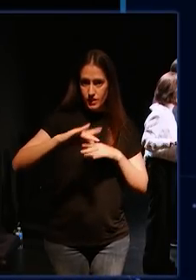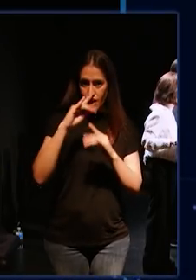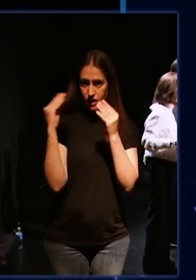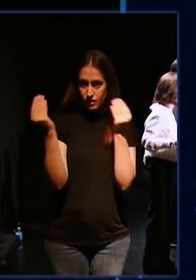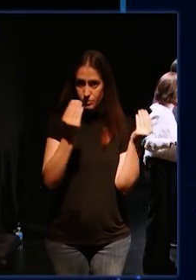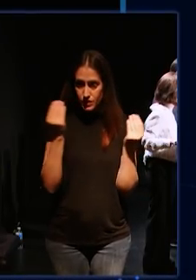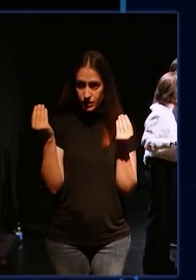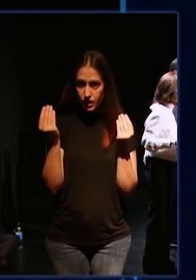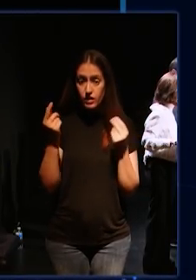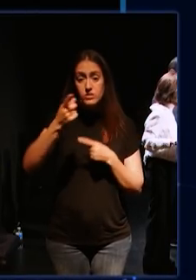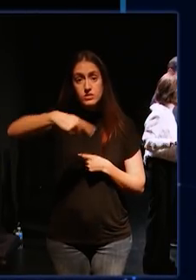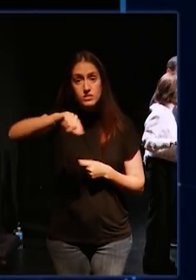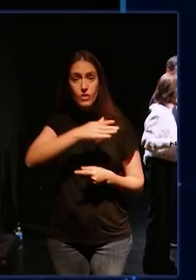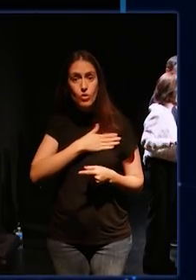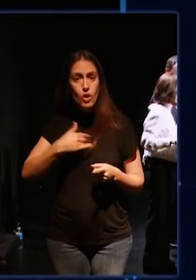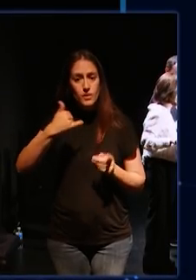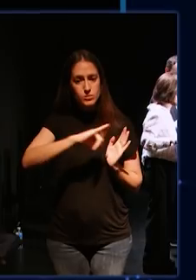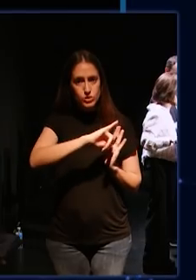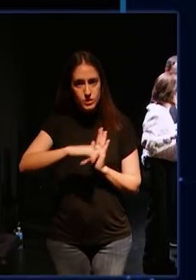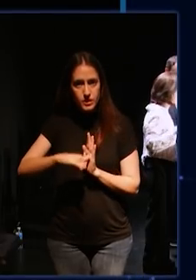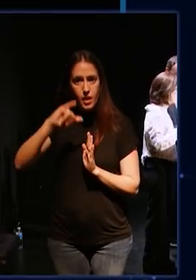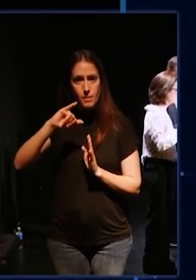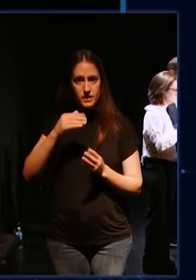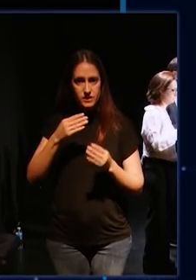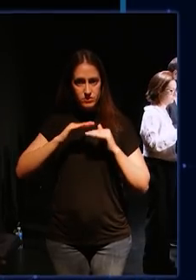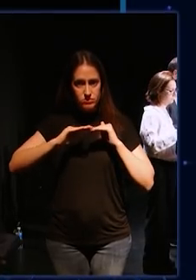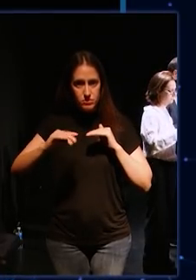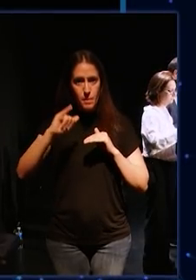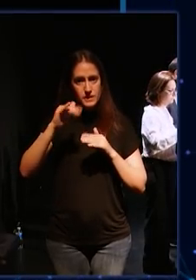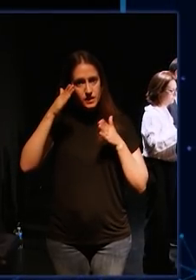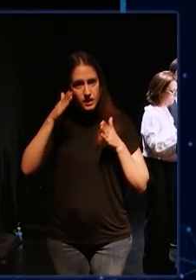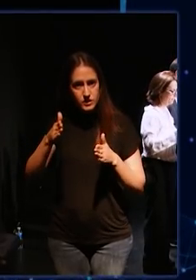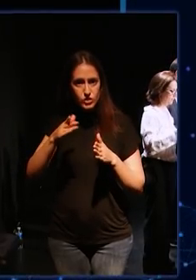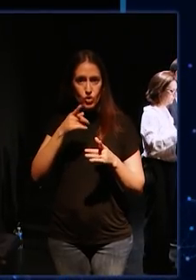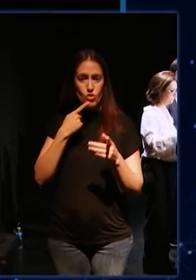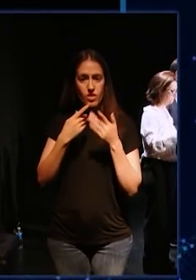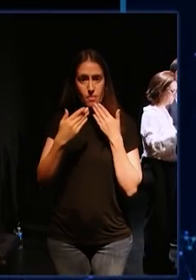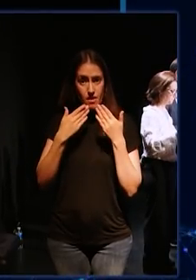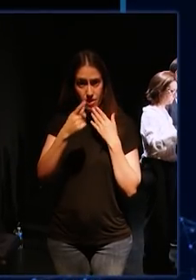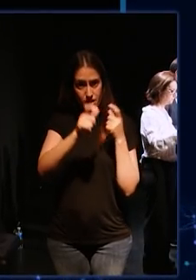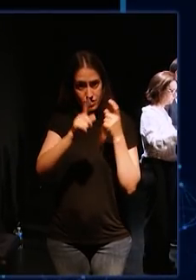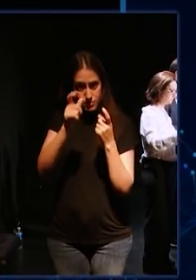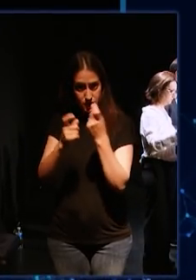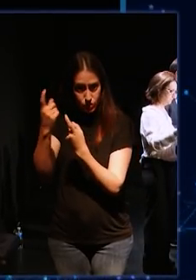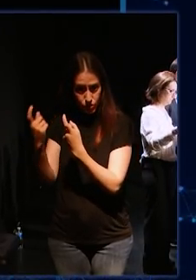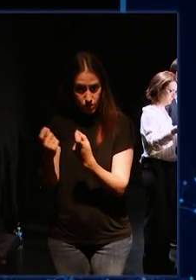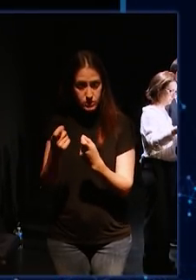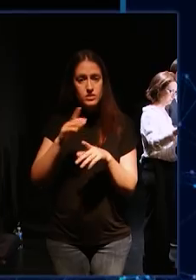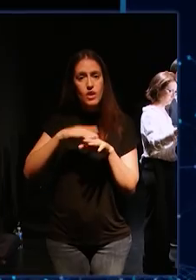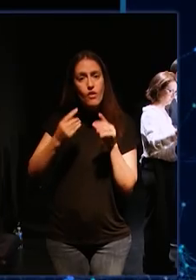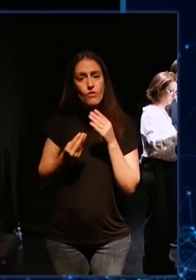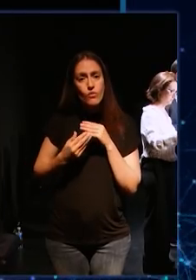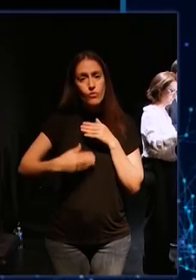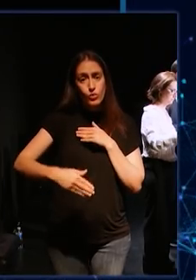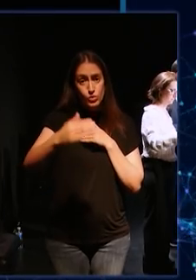Si volem més proximitat, més equitat, més atenció a les demandes de la ciutadania, si volem futur pels nostres